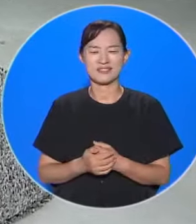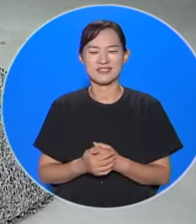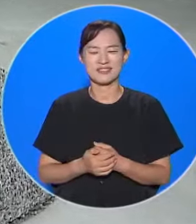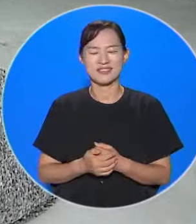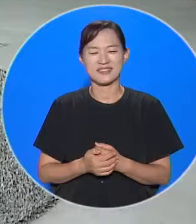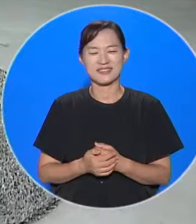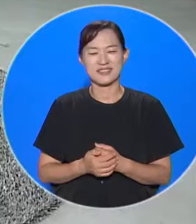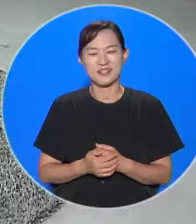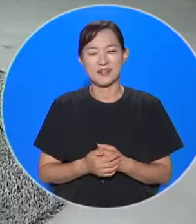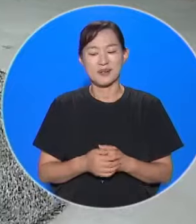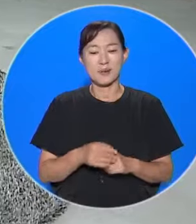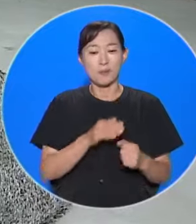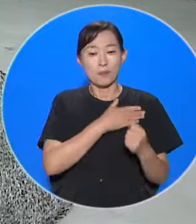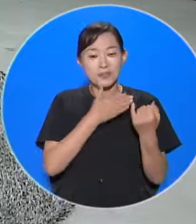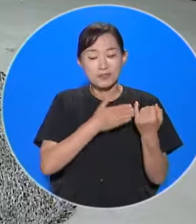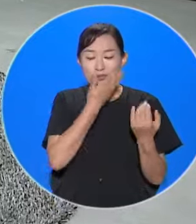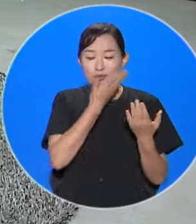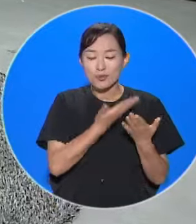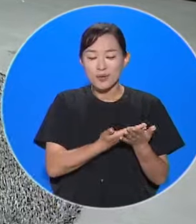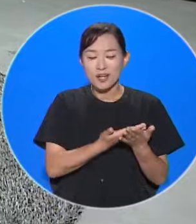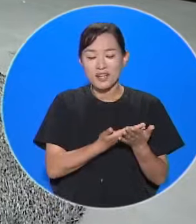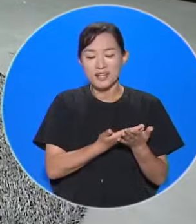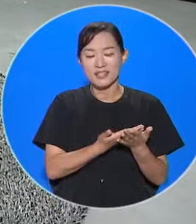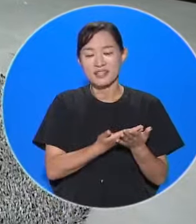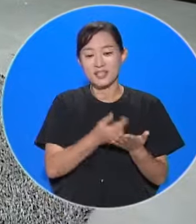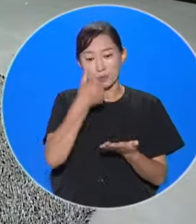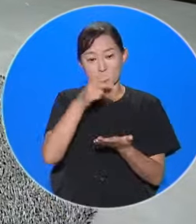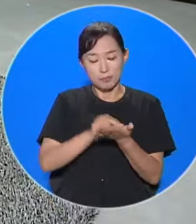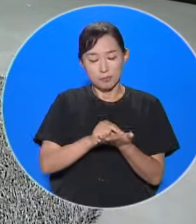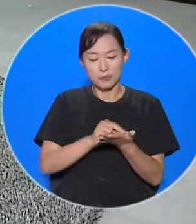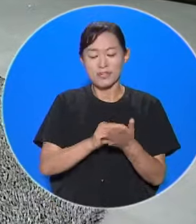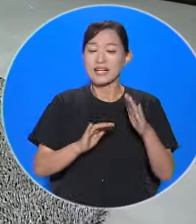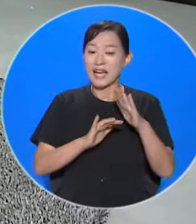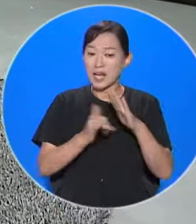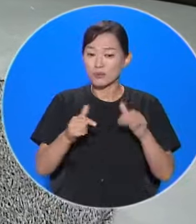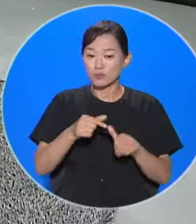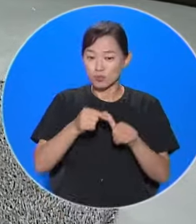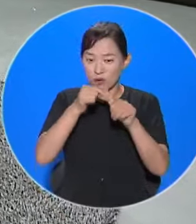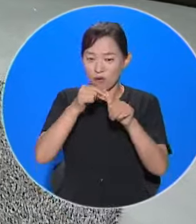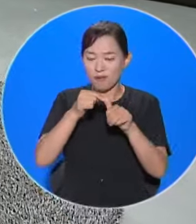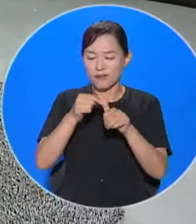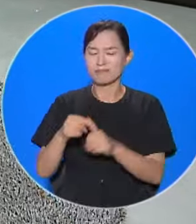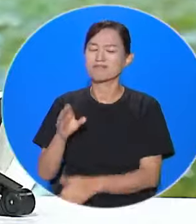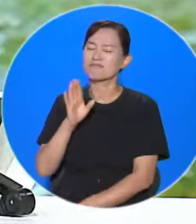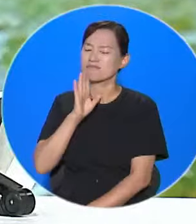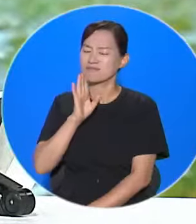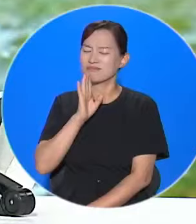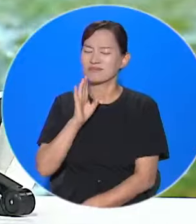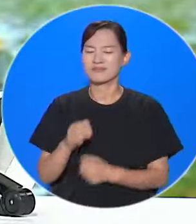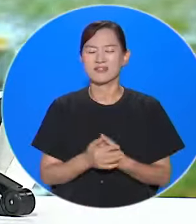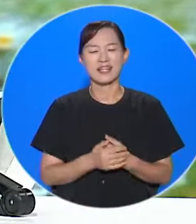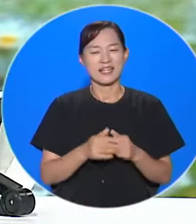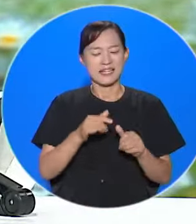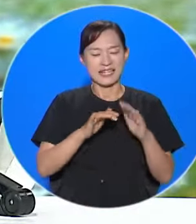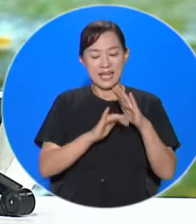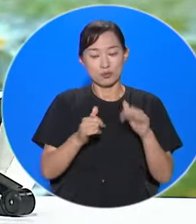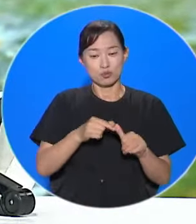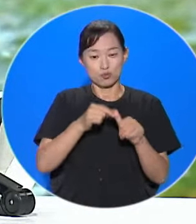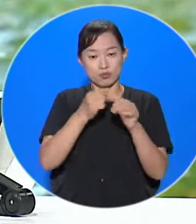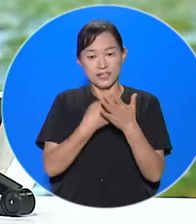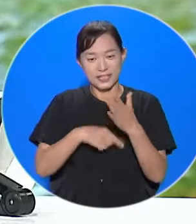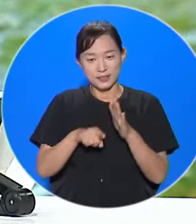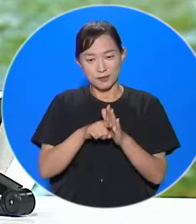우리 권사님 중요한 기도 제목은 가족 구원이네, 그렇죠? 예예예. 예. 그래요. 아유, 우리 가족 구원 위해서